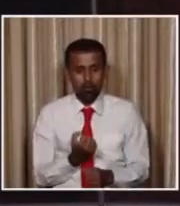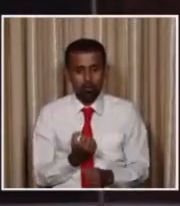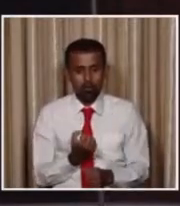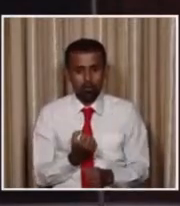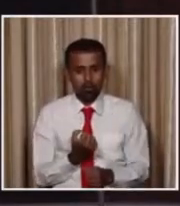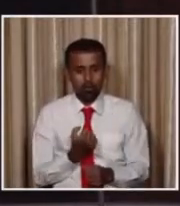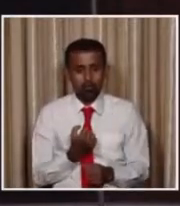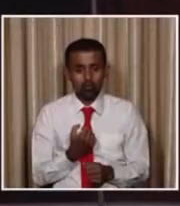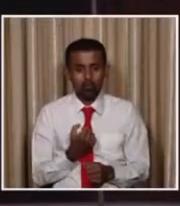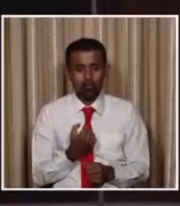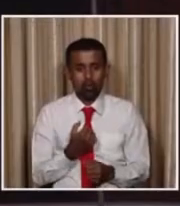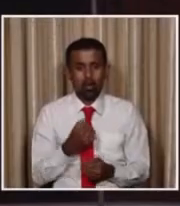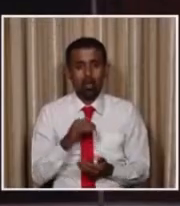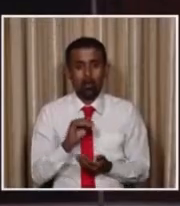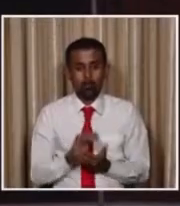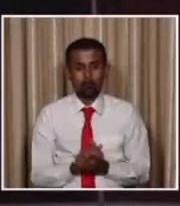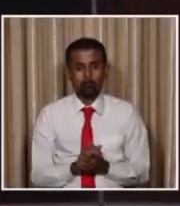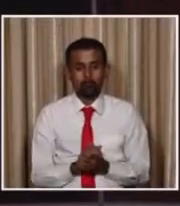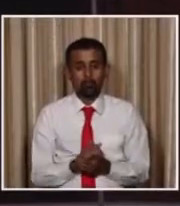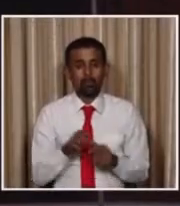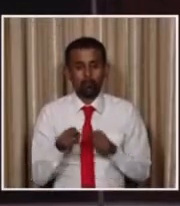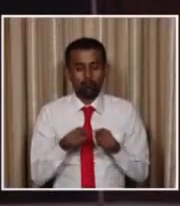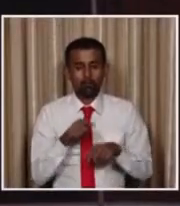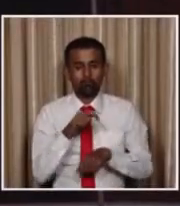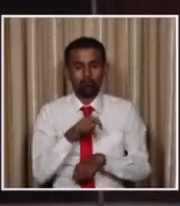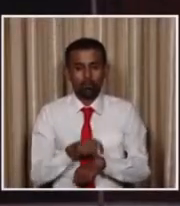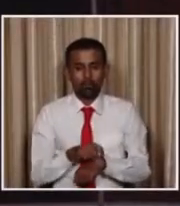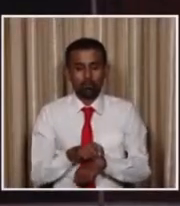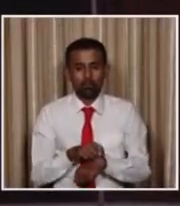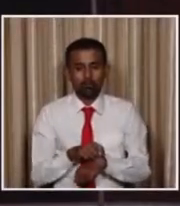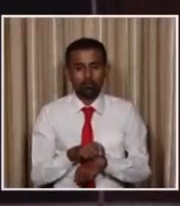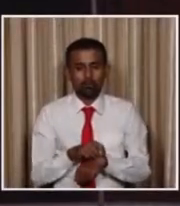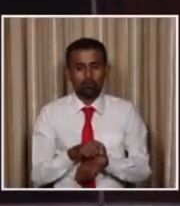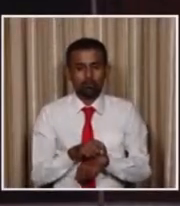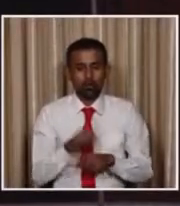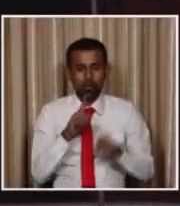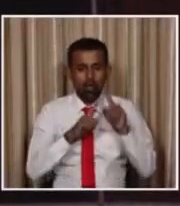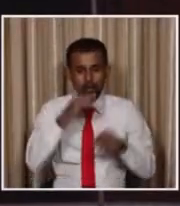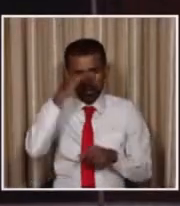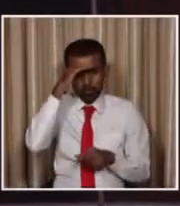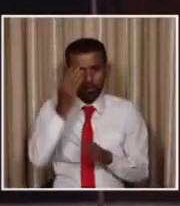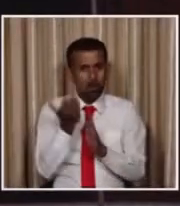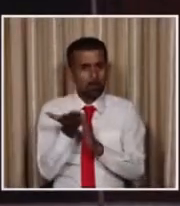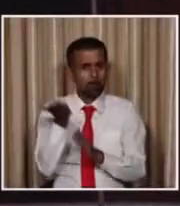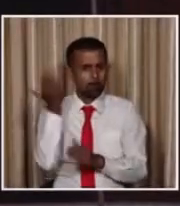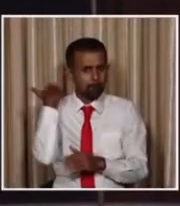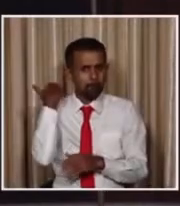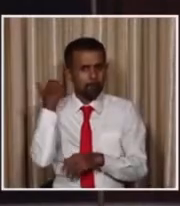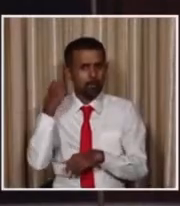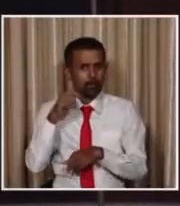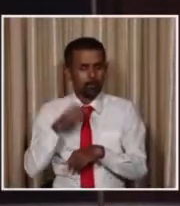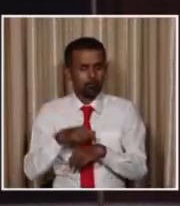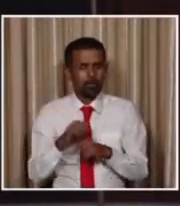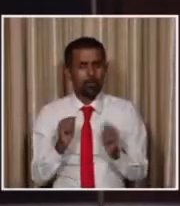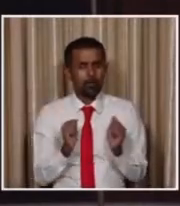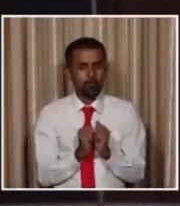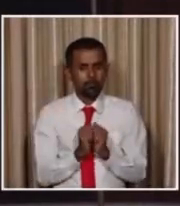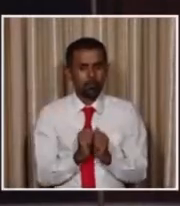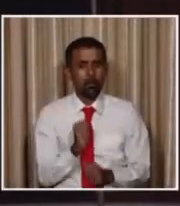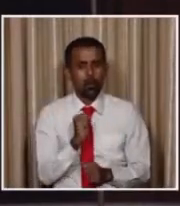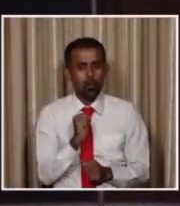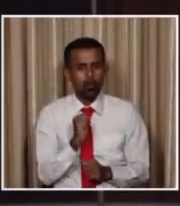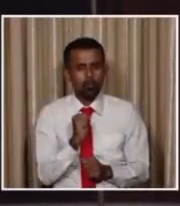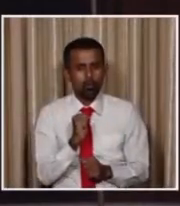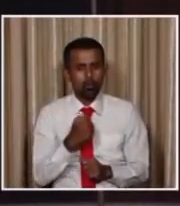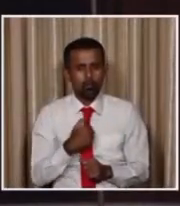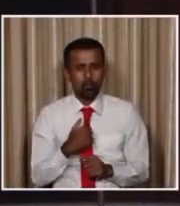loku sammatayak tiyenawa ebandu awasthawakadi kathanayakathuma pasugiya kale kriya karapu aakare pilibandawa